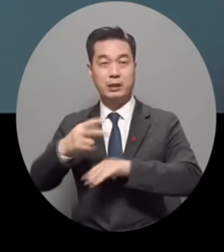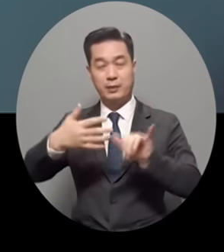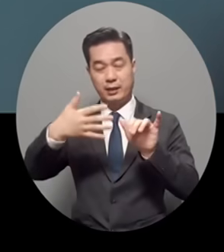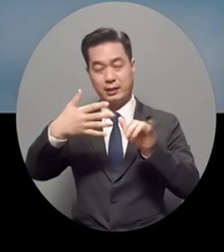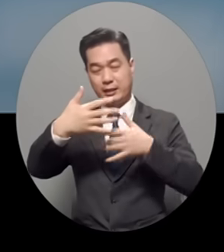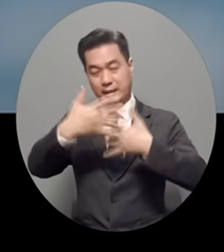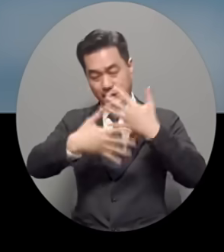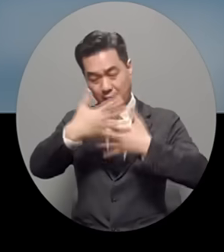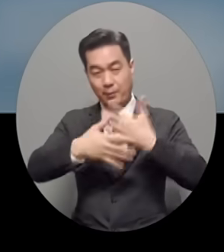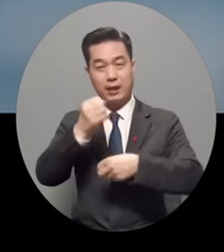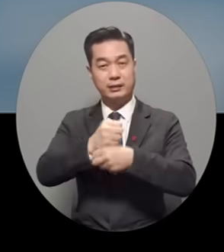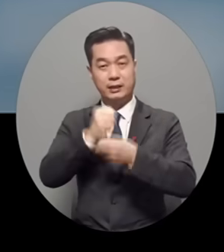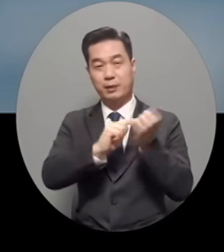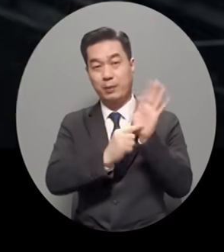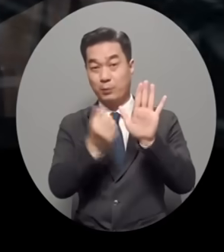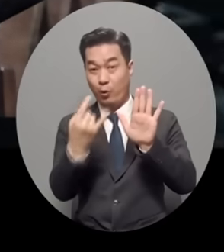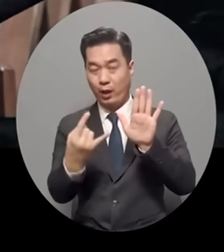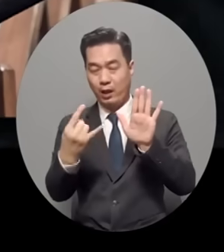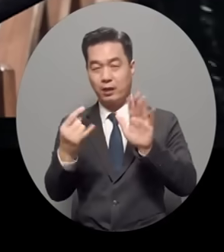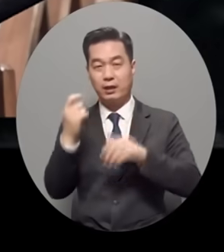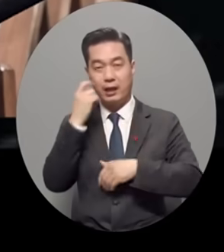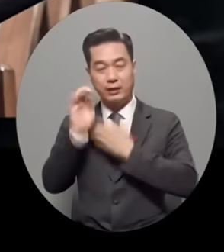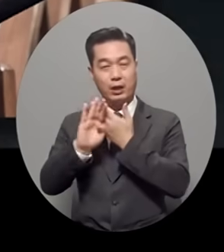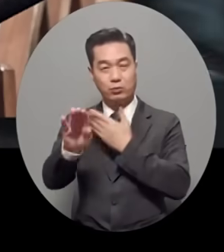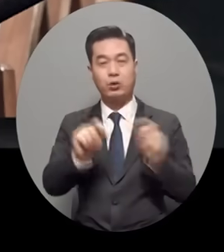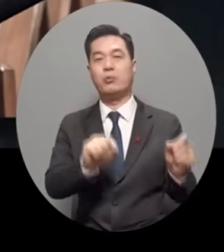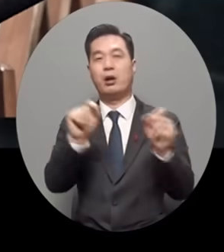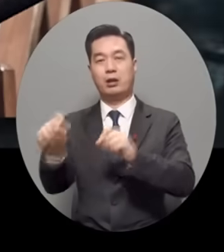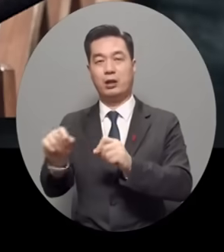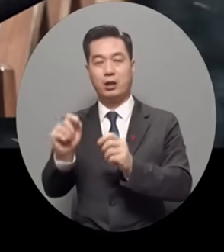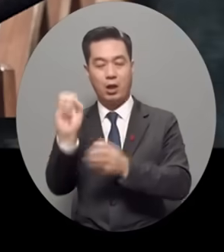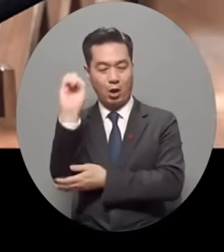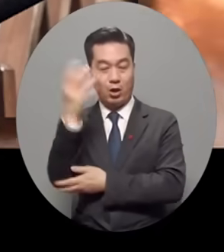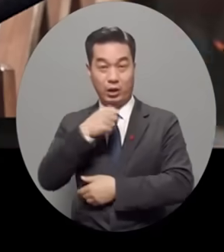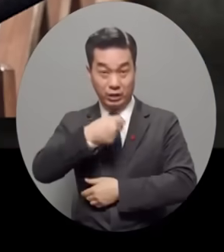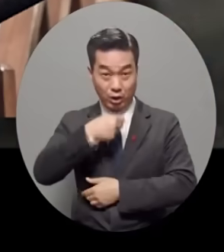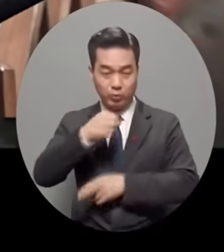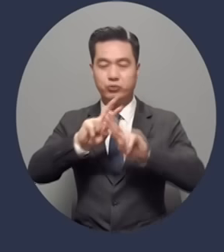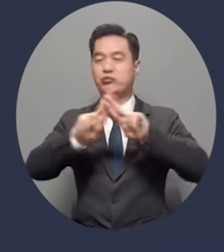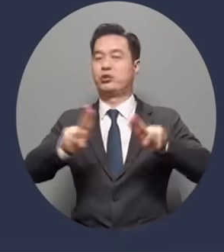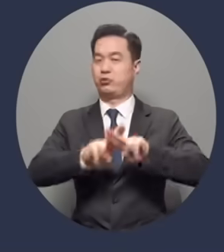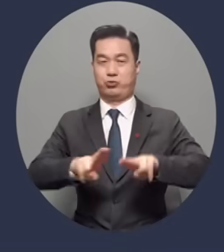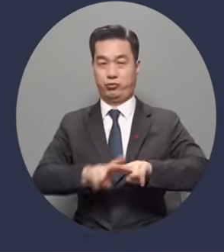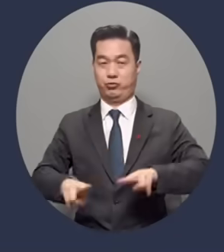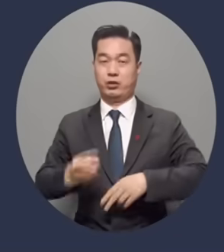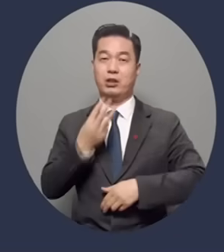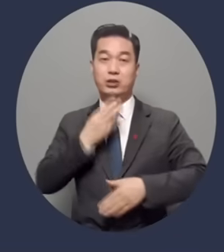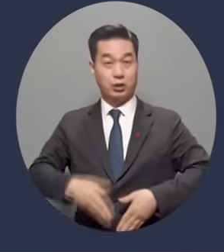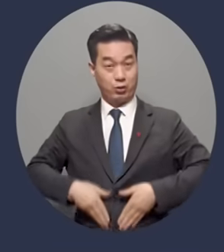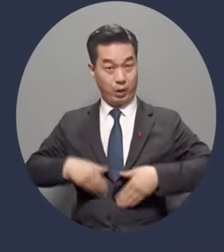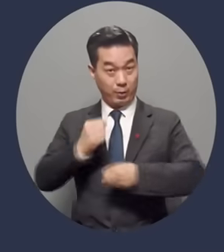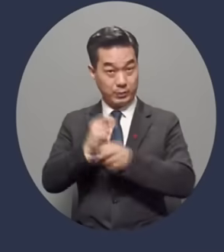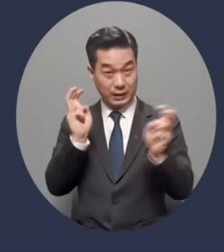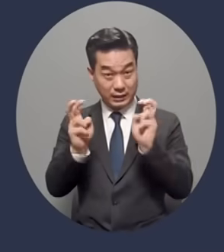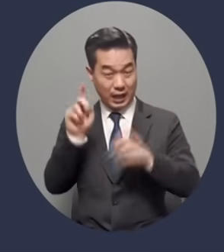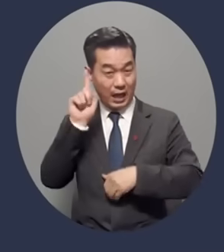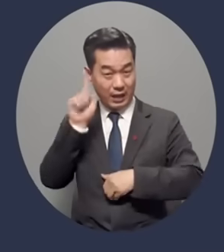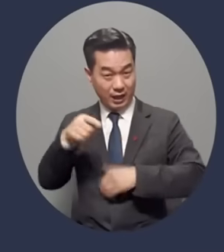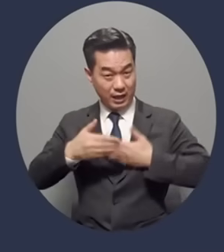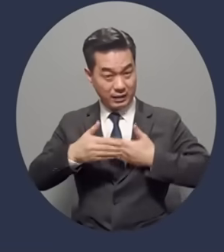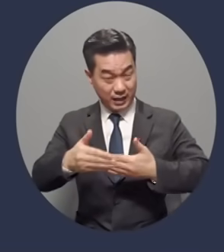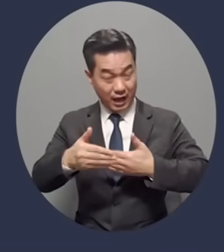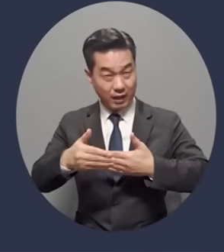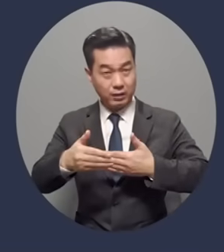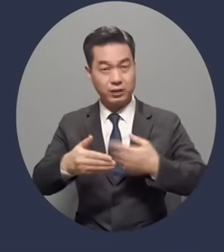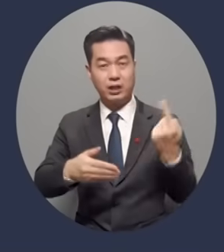다음 달로 미뤄졌고 배우들은 언론 인터뷰를 취소하기도 했습니다. 영화 서울의 봄 제작사 측도 내일 진행하려던